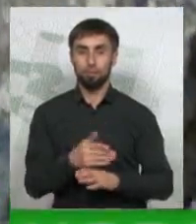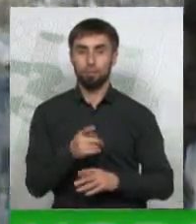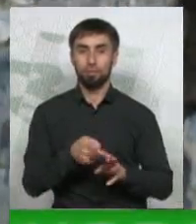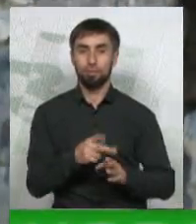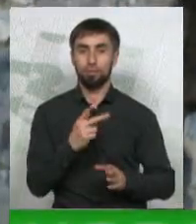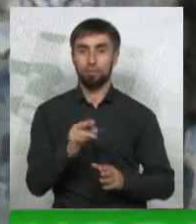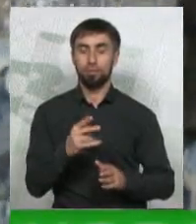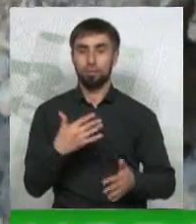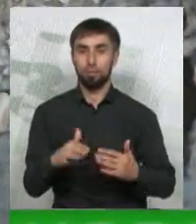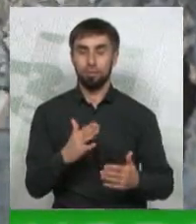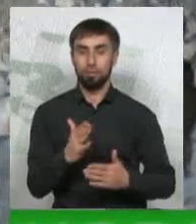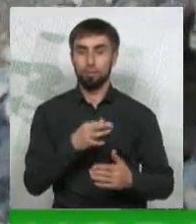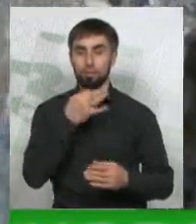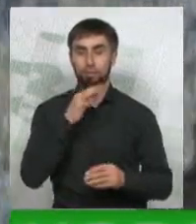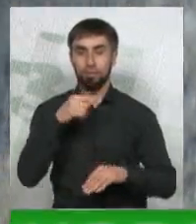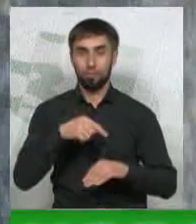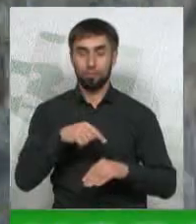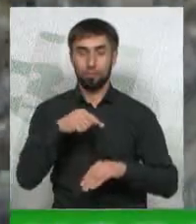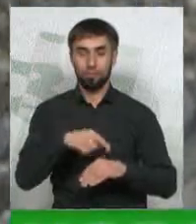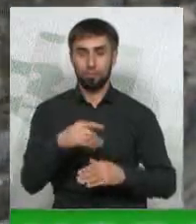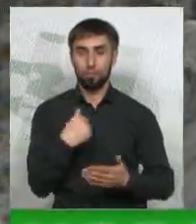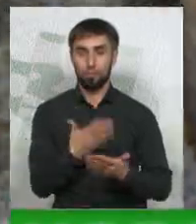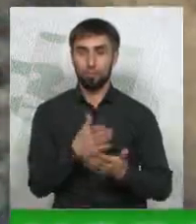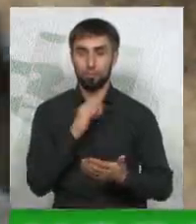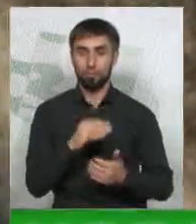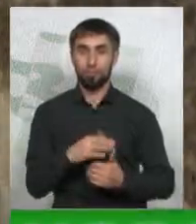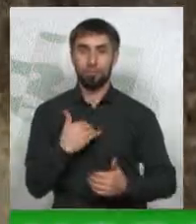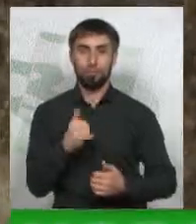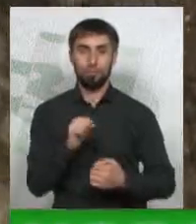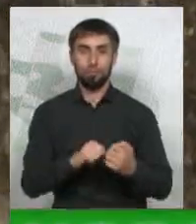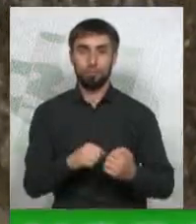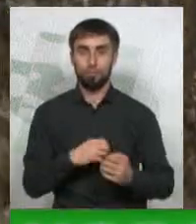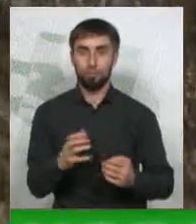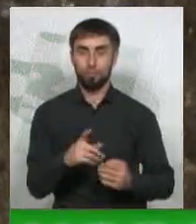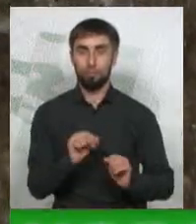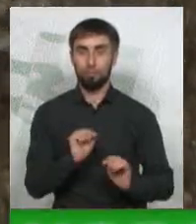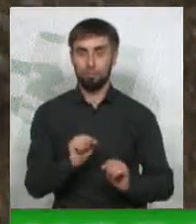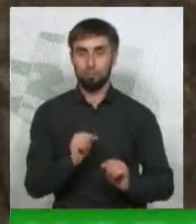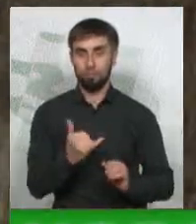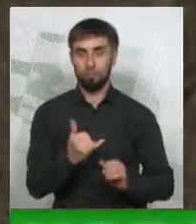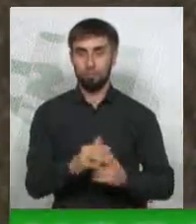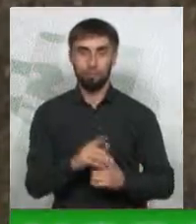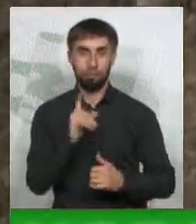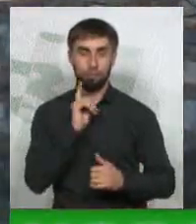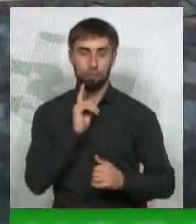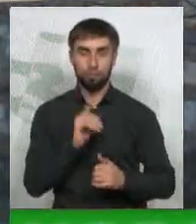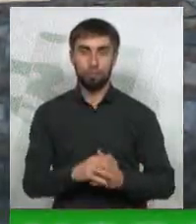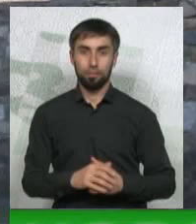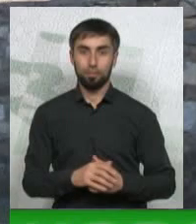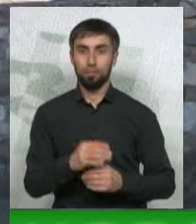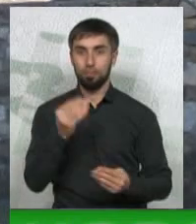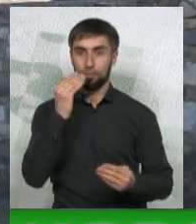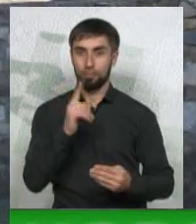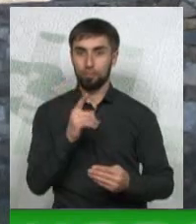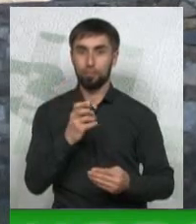ярмал, ярмал, ярмал, ярмал, ярмал, ярмал, ярмал, ярмал, ярмал, ярмал, ярмал, ярмал, ярмал, ярмал, ярмал, ярмал, ярмал, ярмал, ярмал, ярмал, ярмал, ярмал, ярмал, ярмал, ярмал, ярмал.